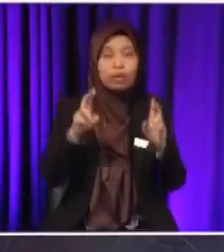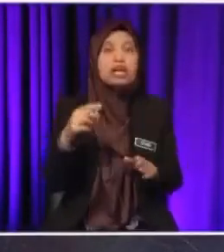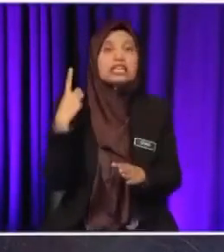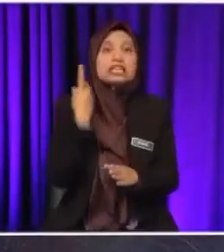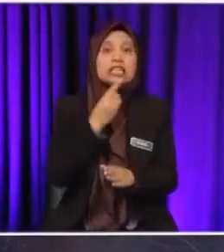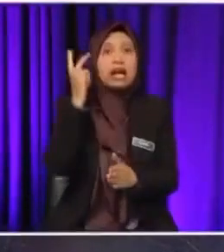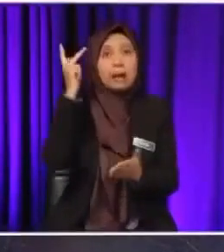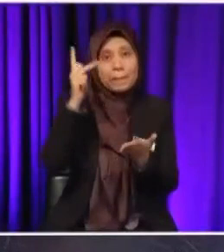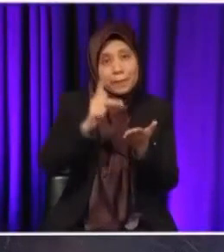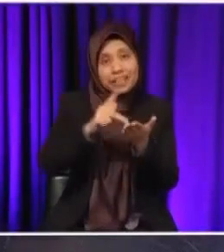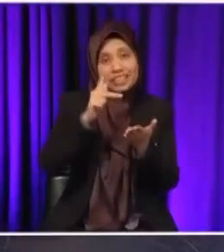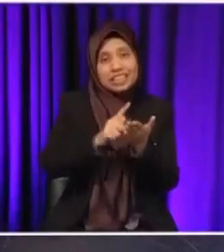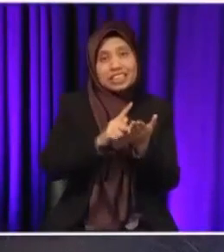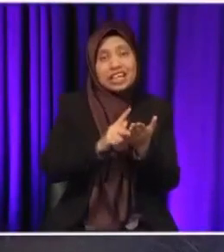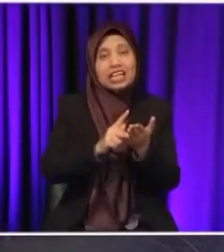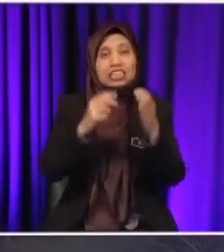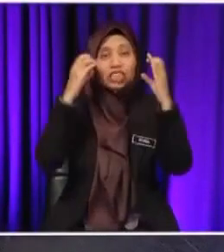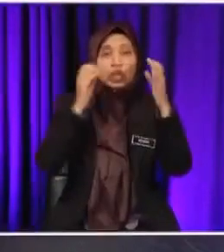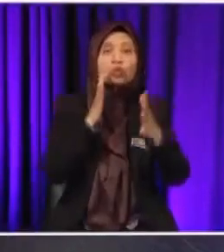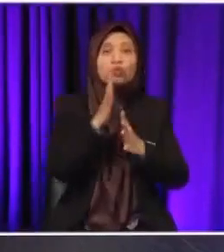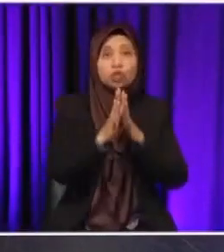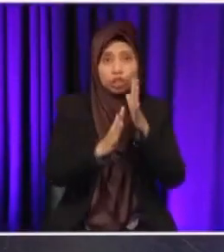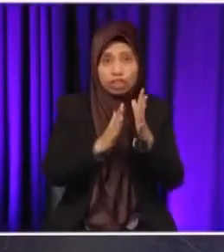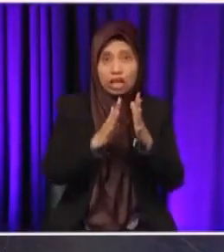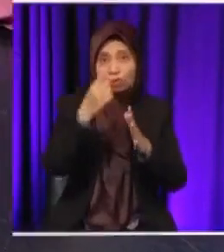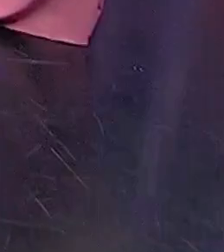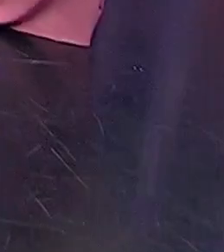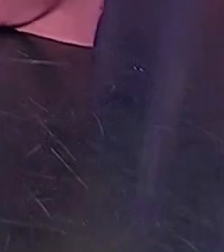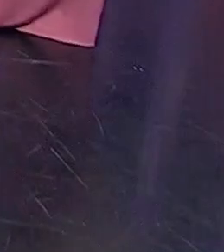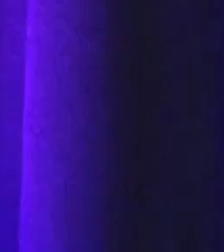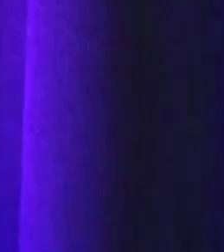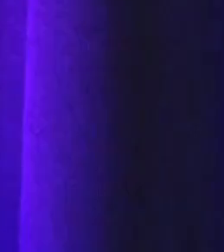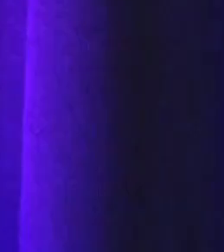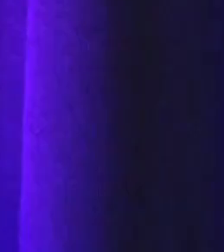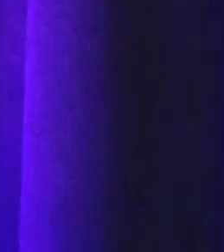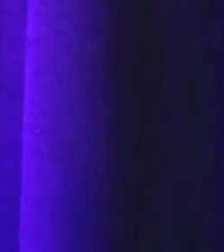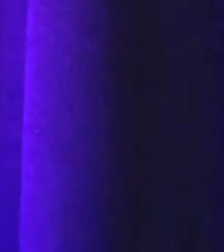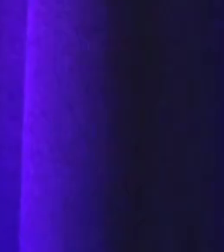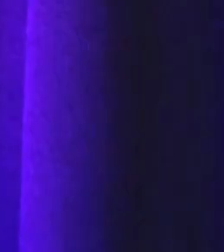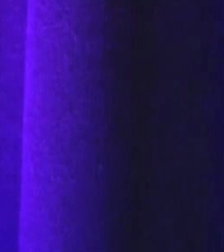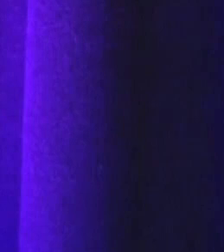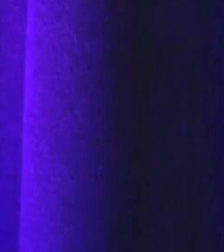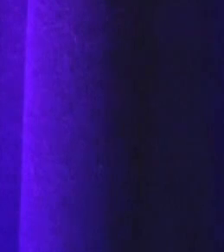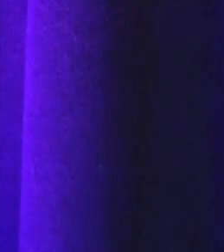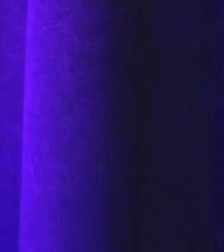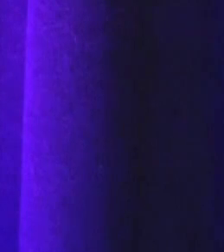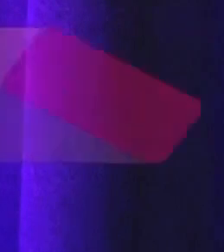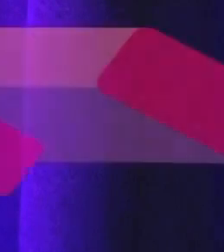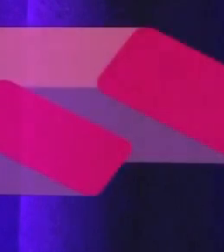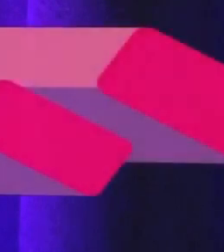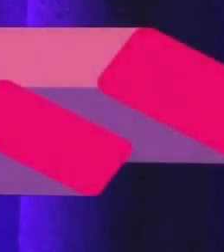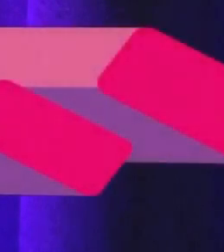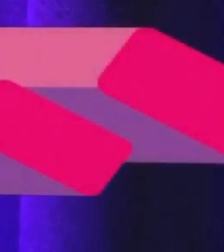perkenalkan guru jurubahasa isyarat kita untuk hari ini. Kita bersama dengan Cikgu Azliana Mashuri dari Sekolah